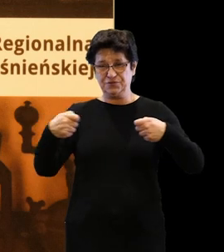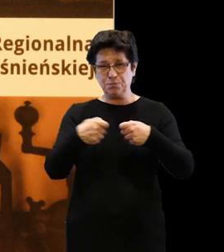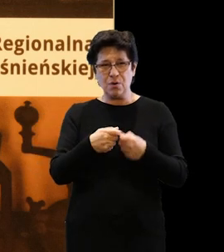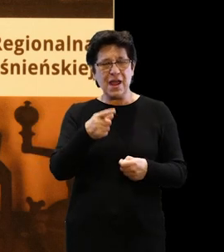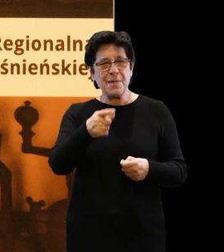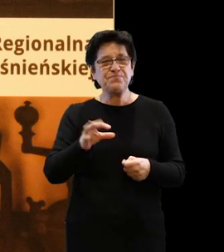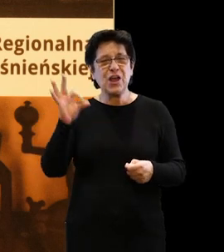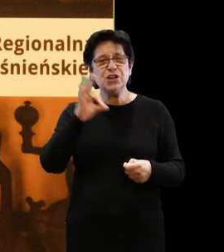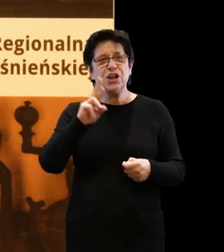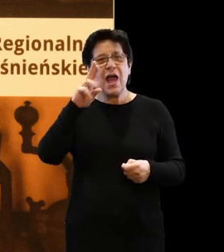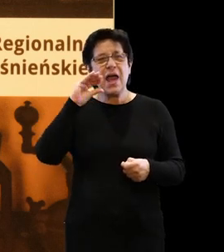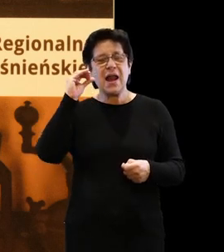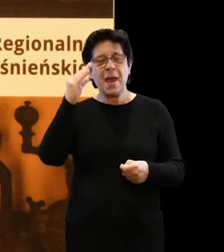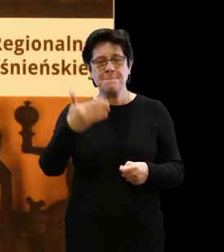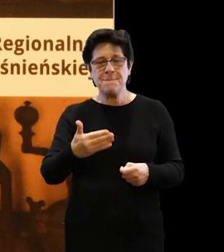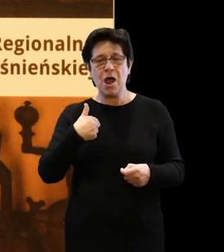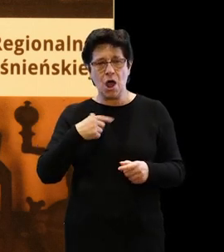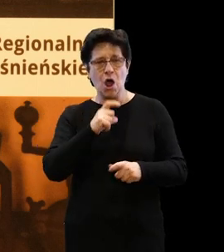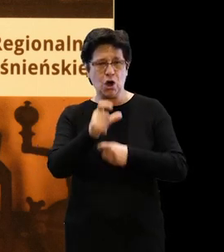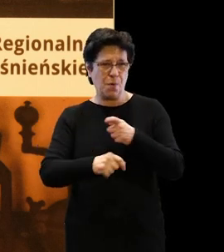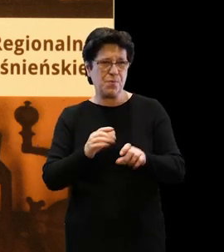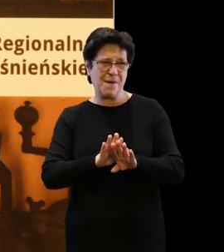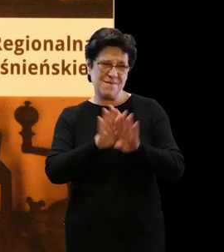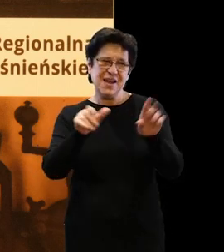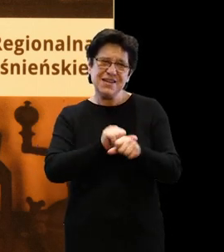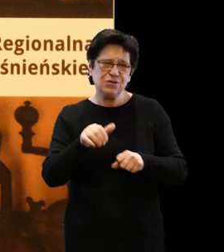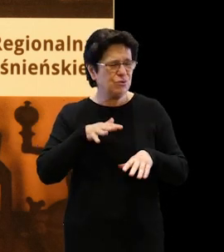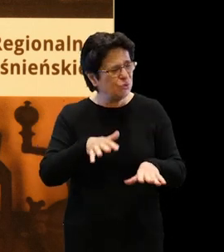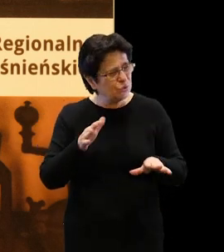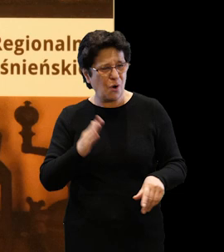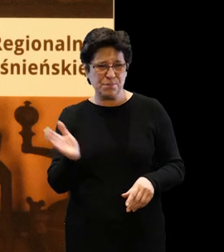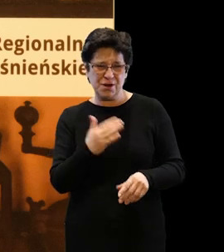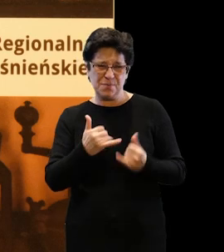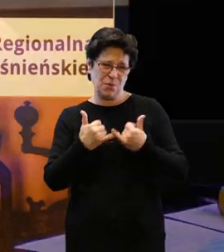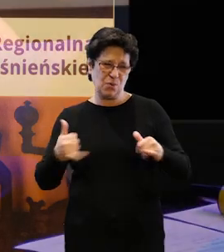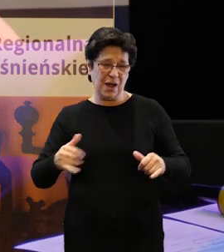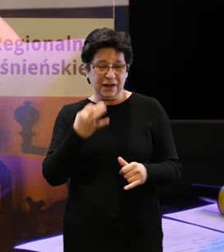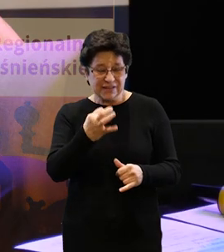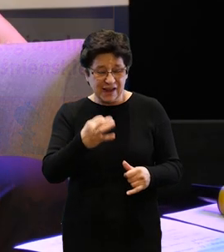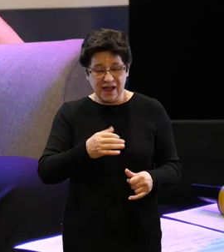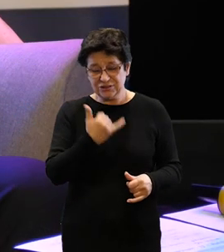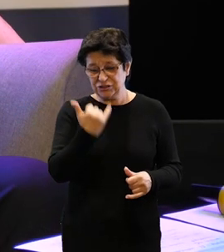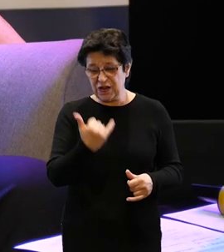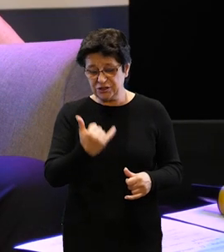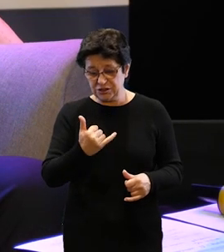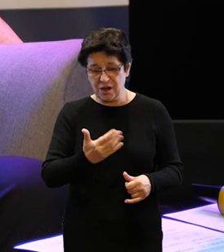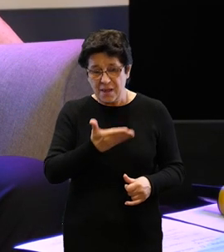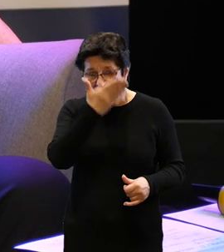wyszło z użycia za naszego życia i bardzo dużo jest takich przedmiotów przecież dzisiaj dzieci nie wiedzą co to jest telefon